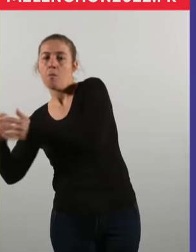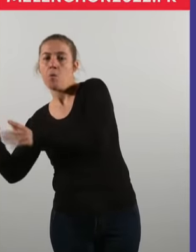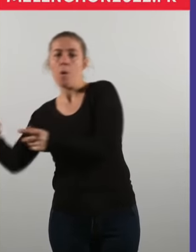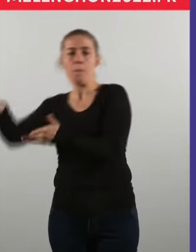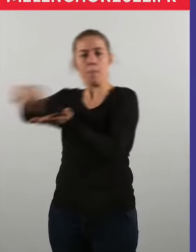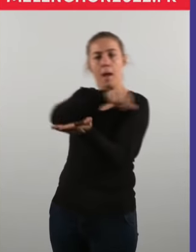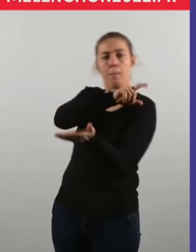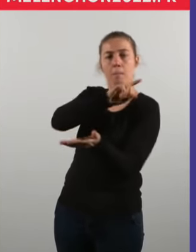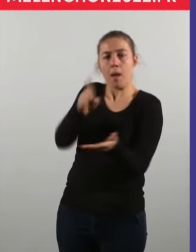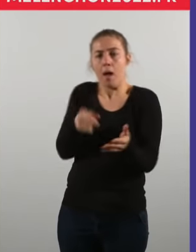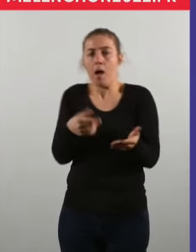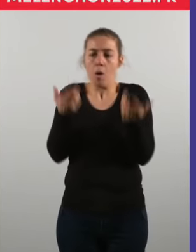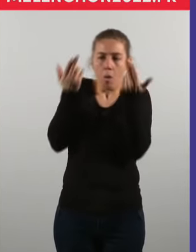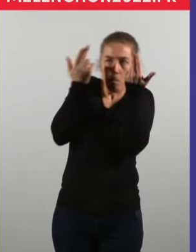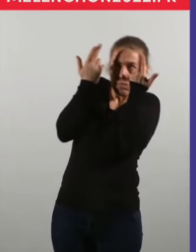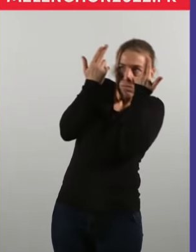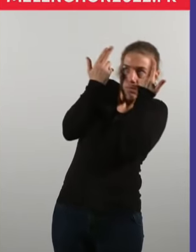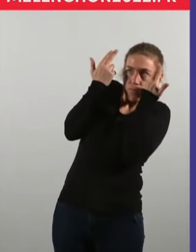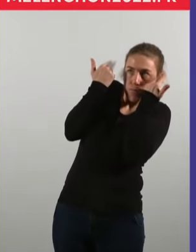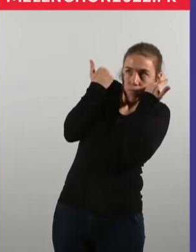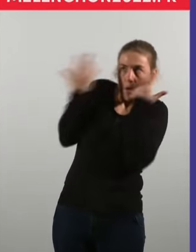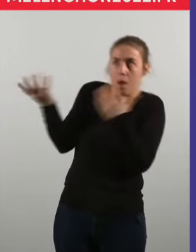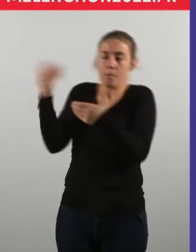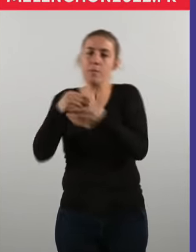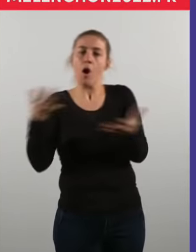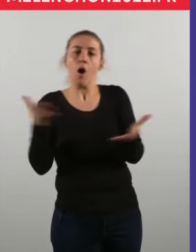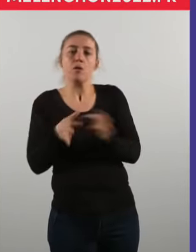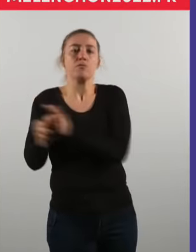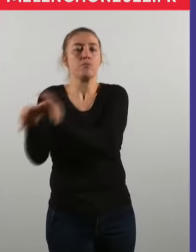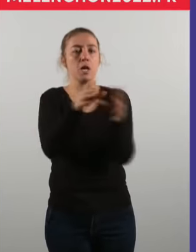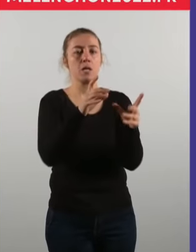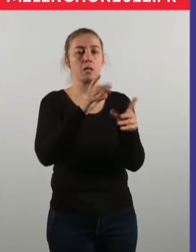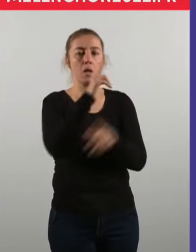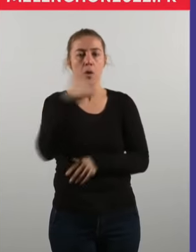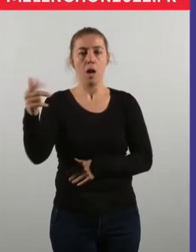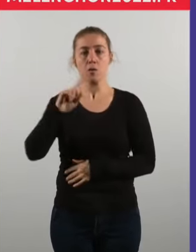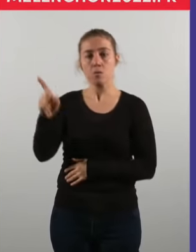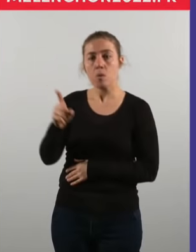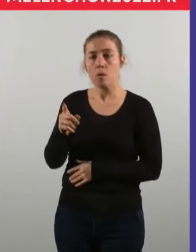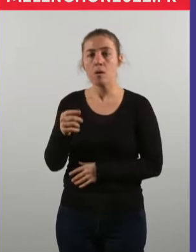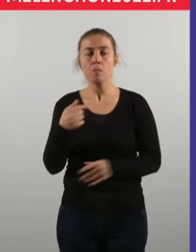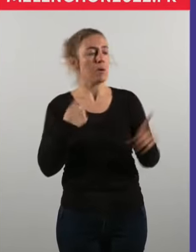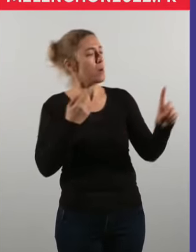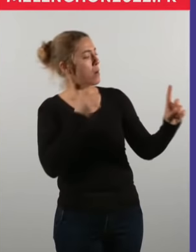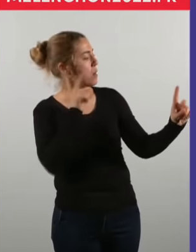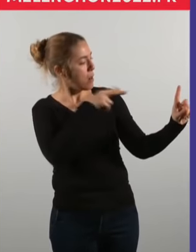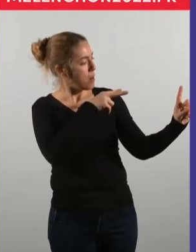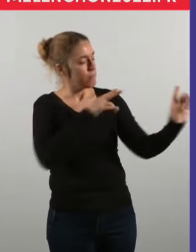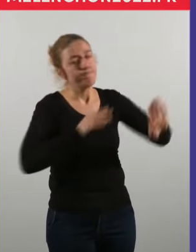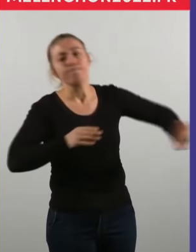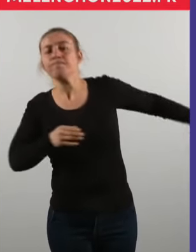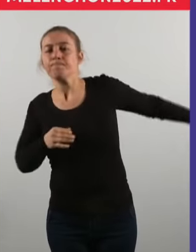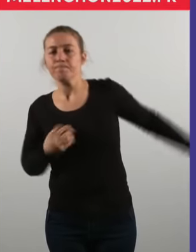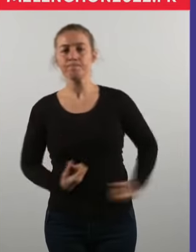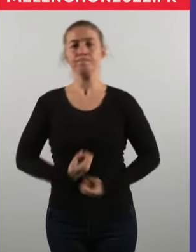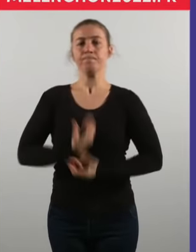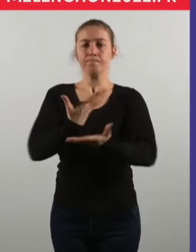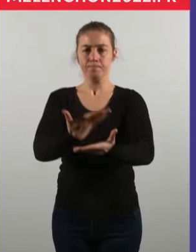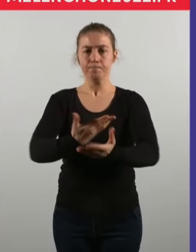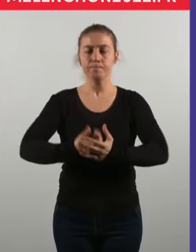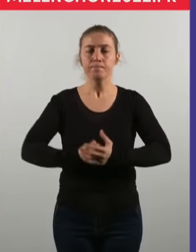juste part à la solidarité nationale, c'est dans ce moment particulier que je prends ici devant vous la parole. Je viens vous